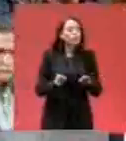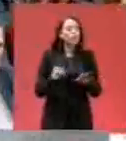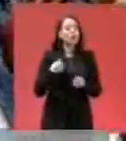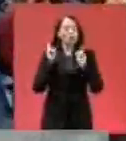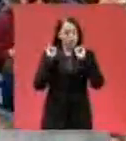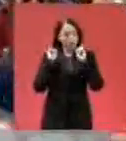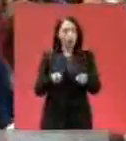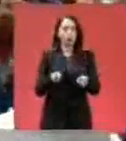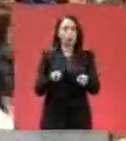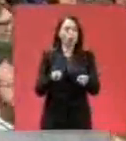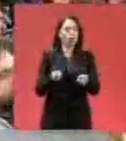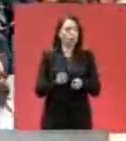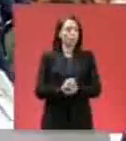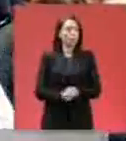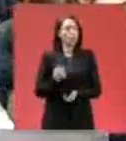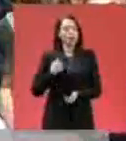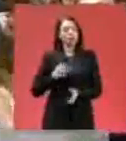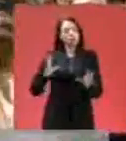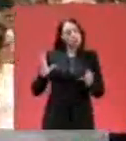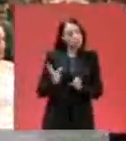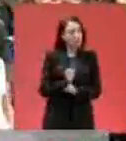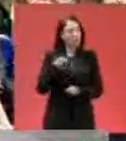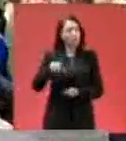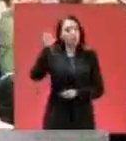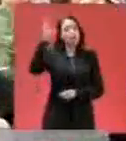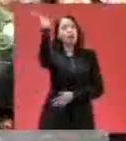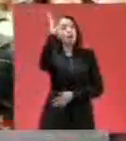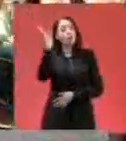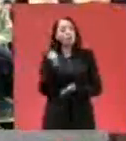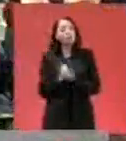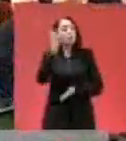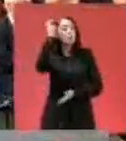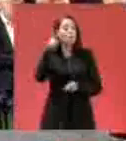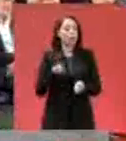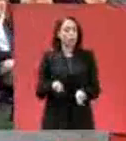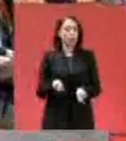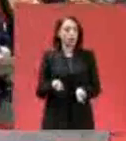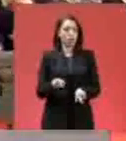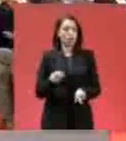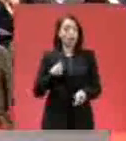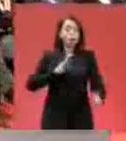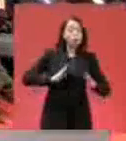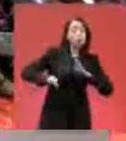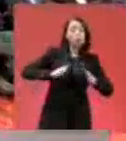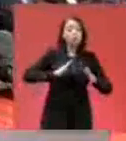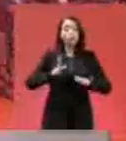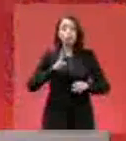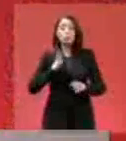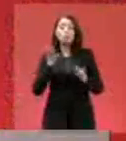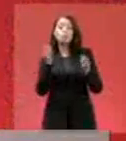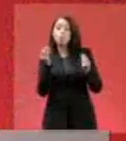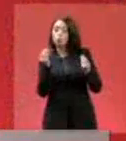εντολή, να βγάλουμε τη χώρα από την κρίση και τα μνημόνια, να προστατεύσουμε τους